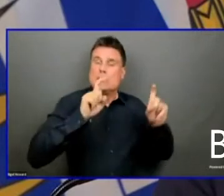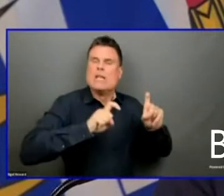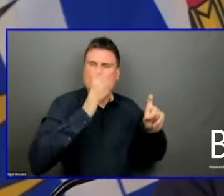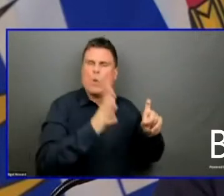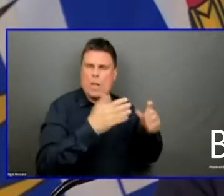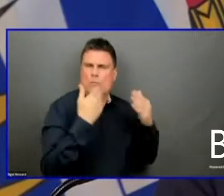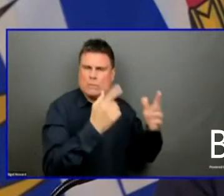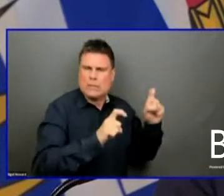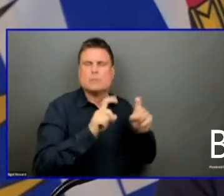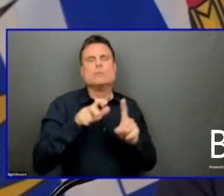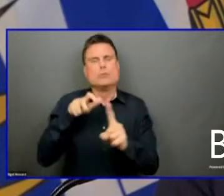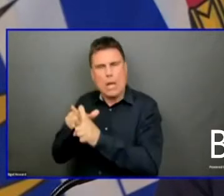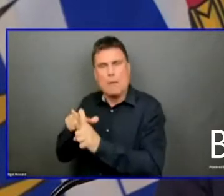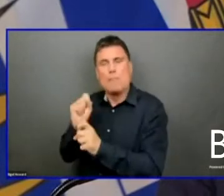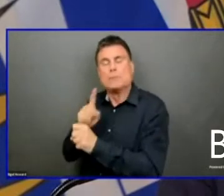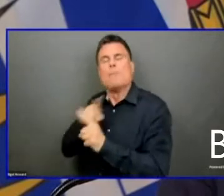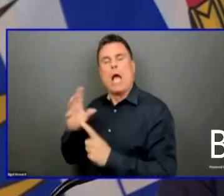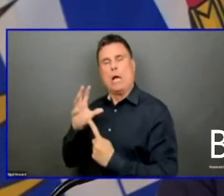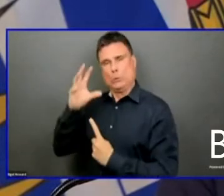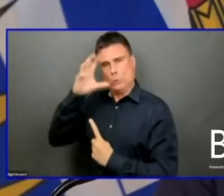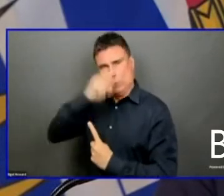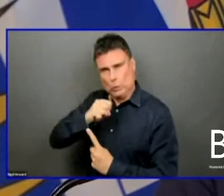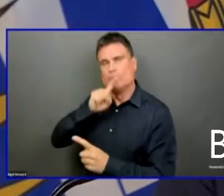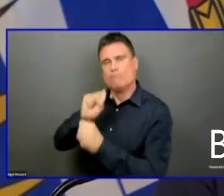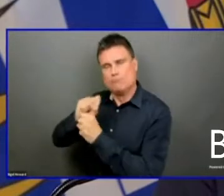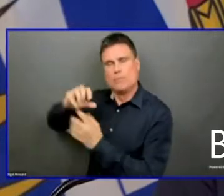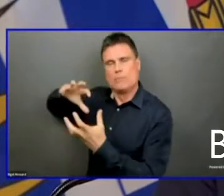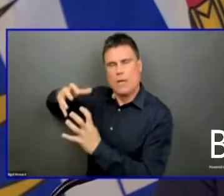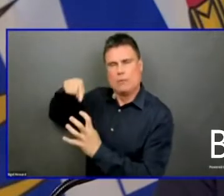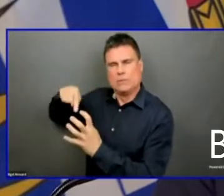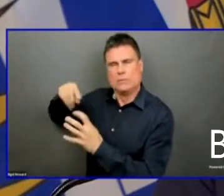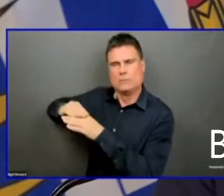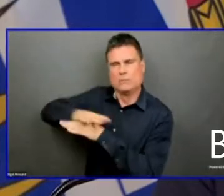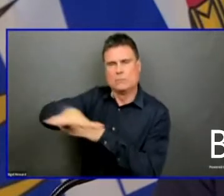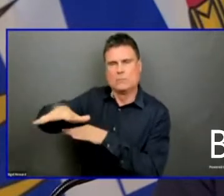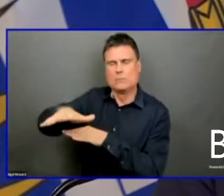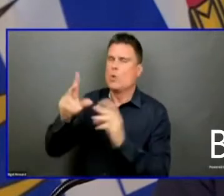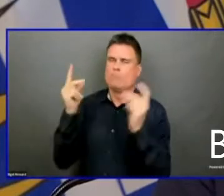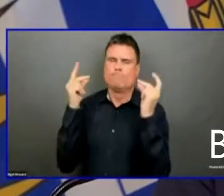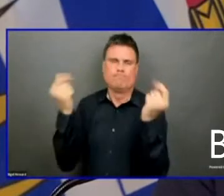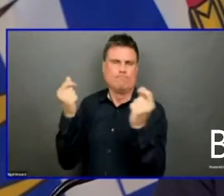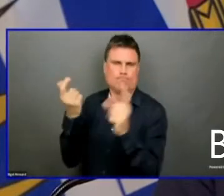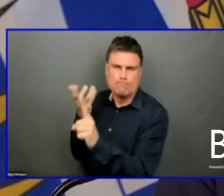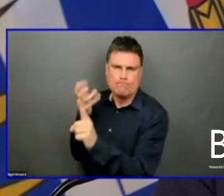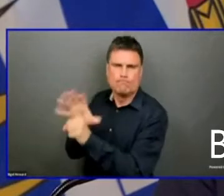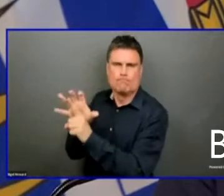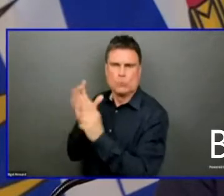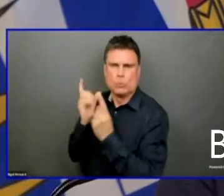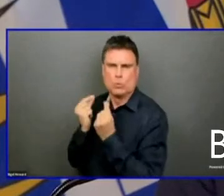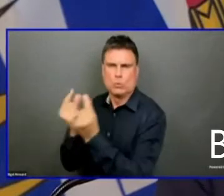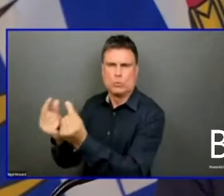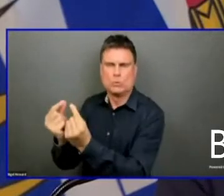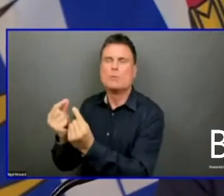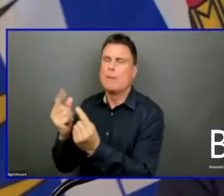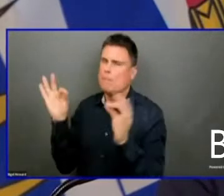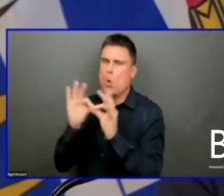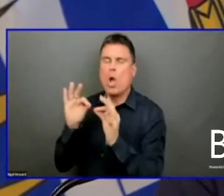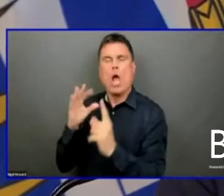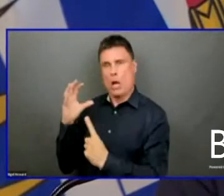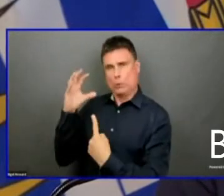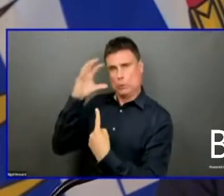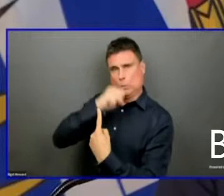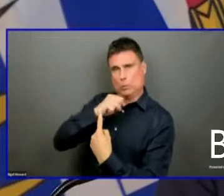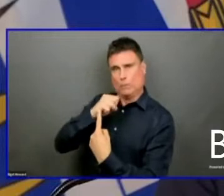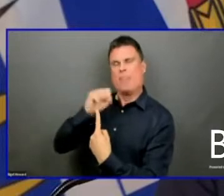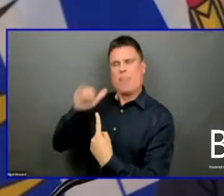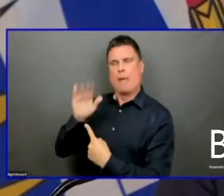monitoring 他 of 们获得 families 都是 and 英国变异 and 体 close 这样 contacts 的话呢，就是 related to that. But we've not seen increased 我 transmission 们 in 没 the 有 school 看